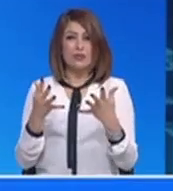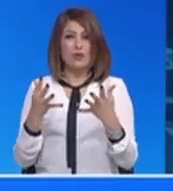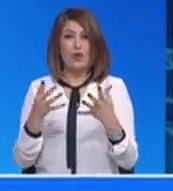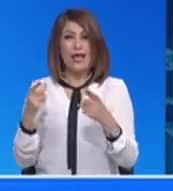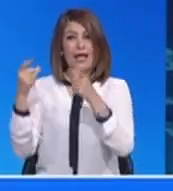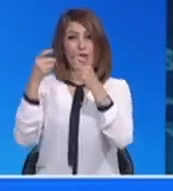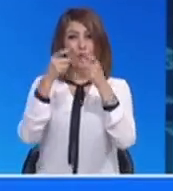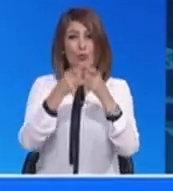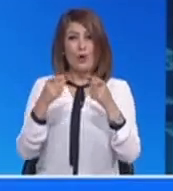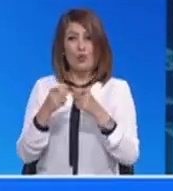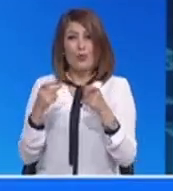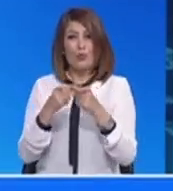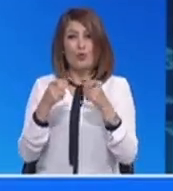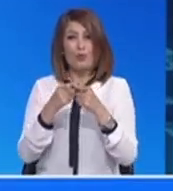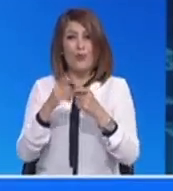الاطار